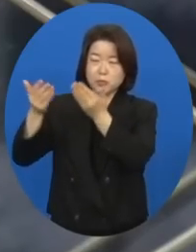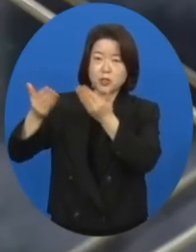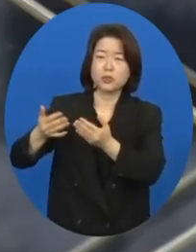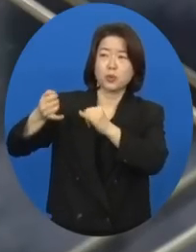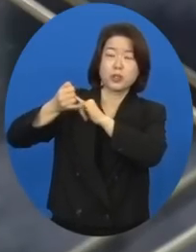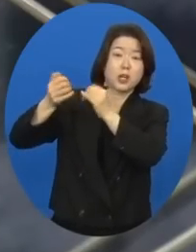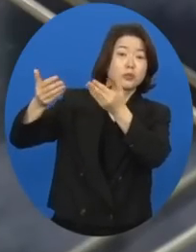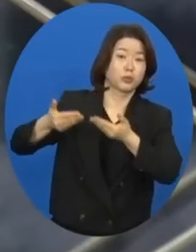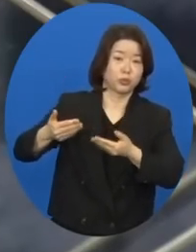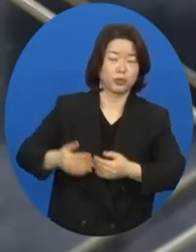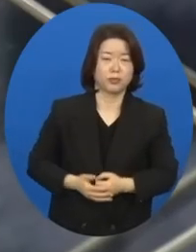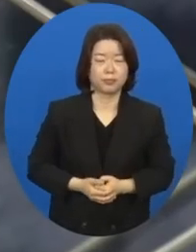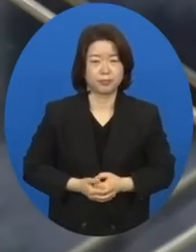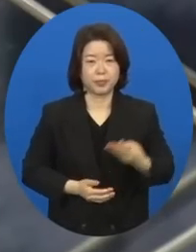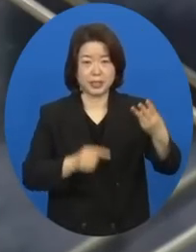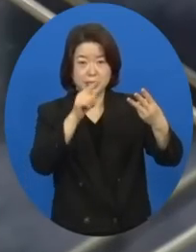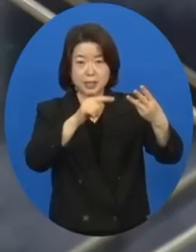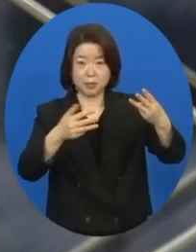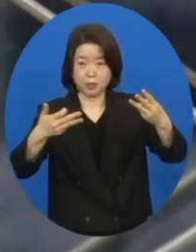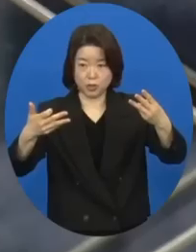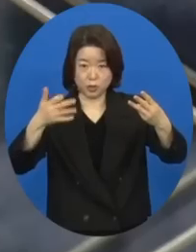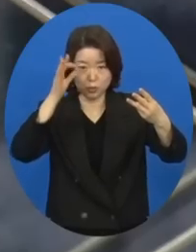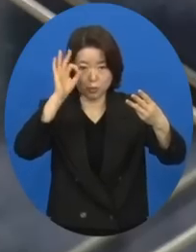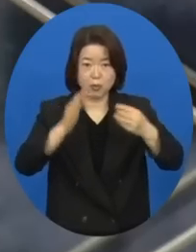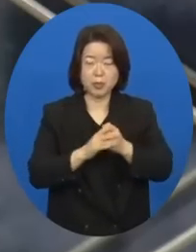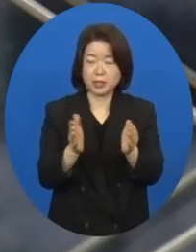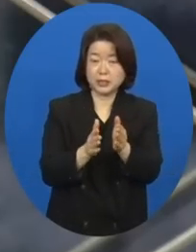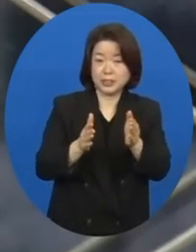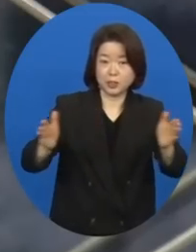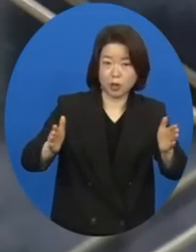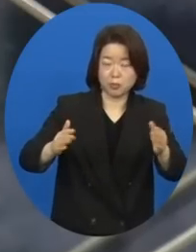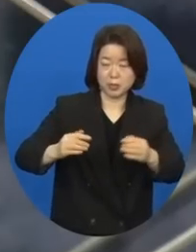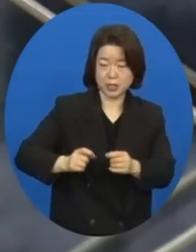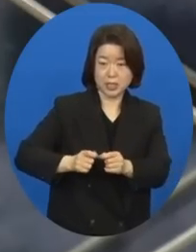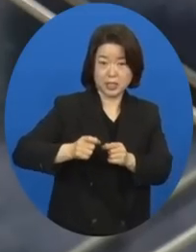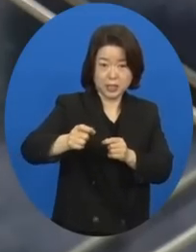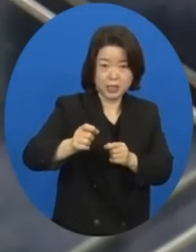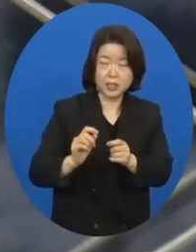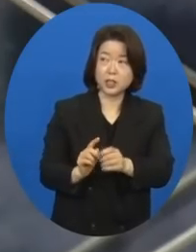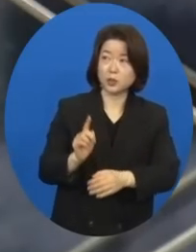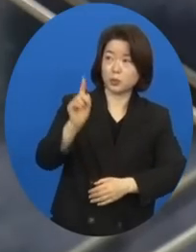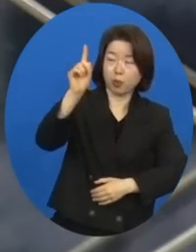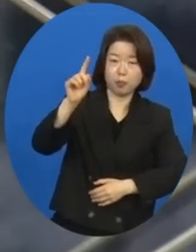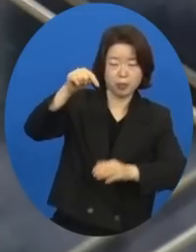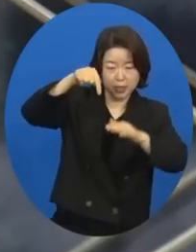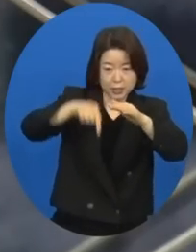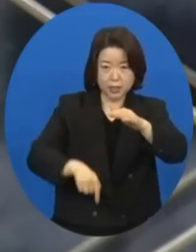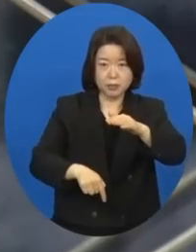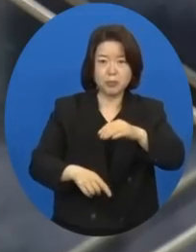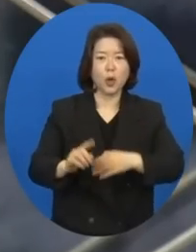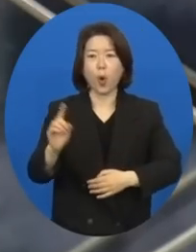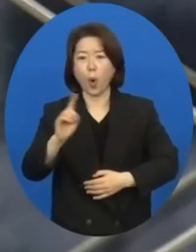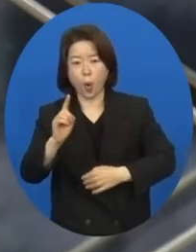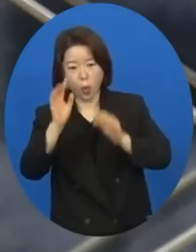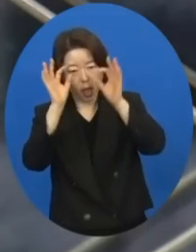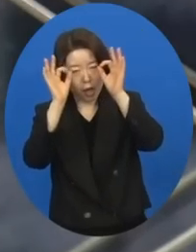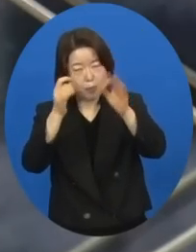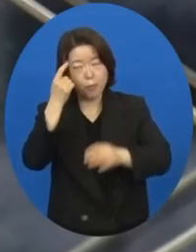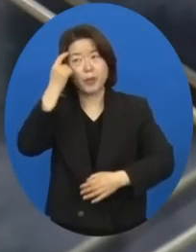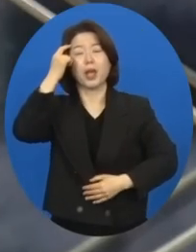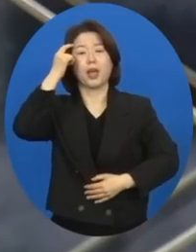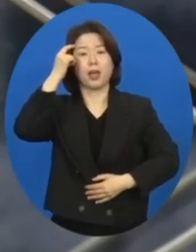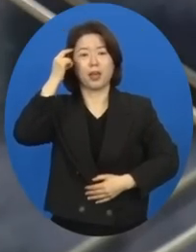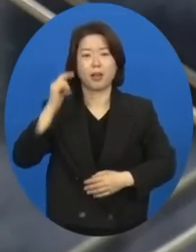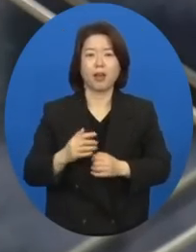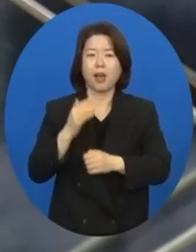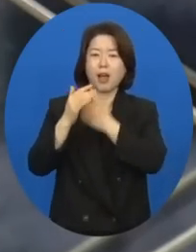약속하셨습니다. 19절 말씀을 보면 그 너비와 길이와 높이와 깊이가 어떠함을 깨달아 하나님의